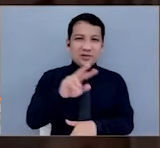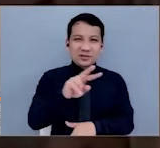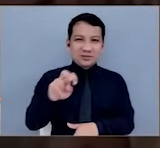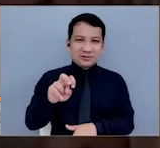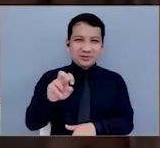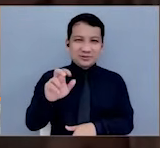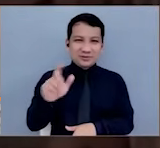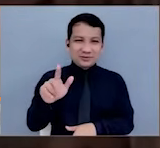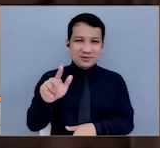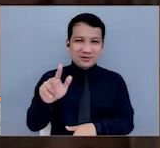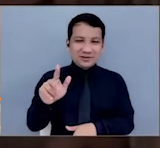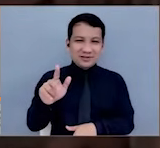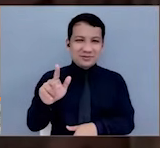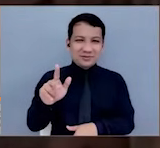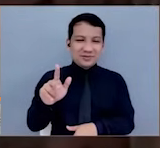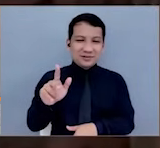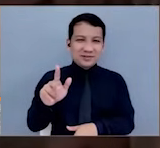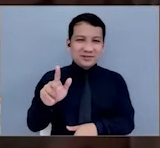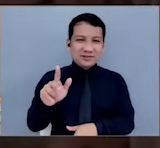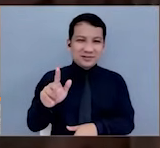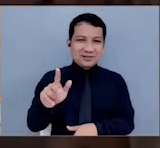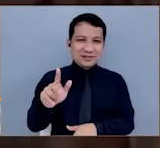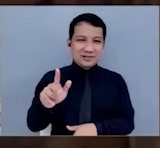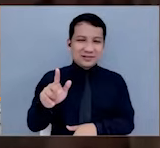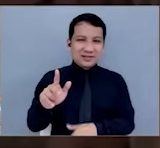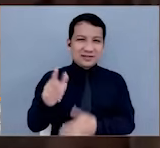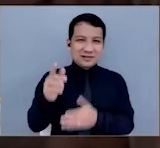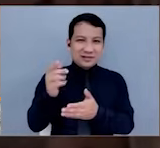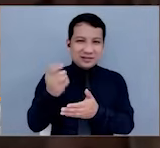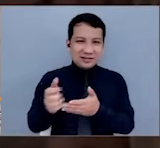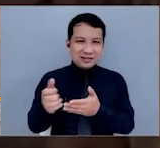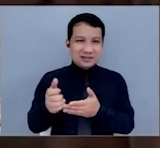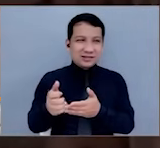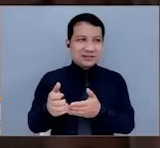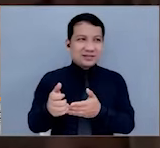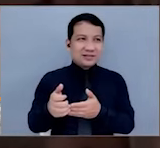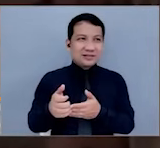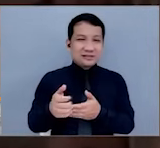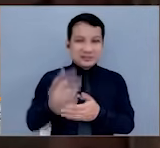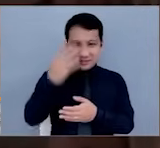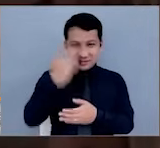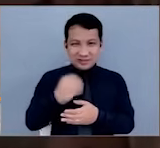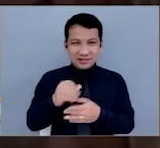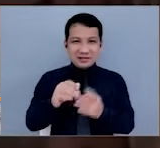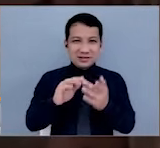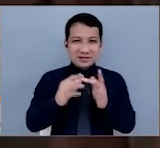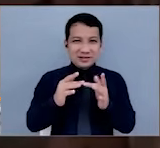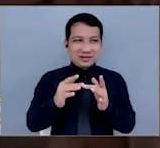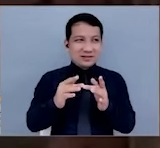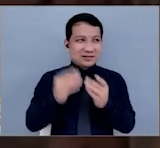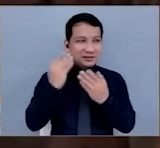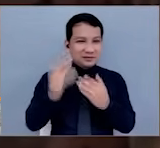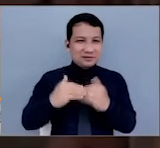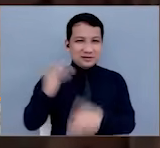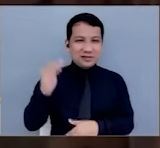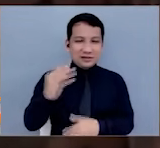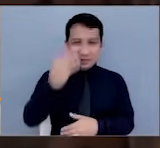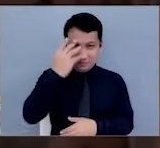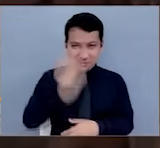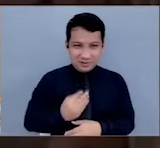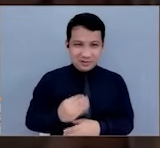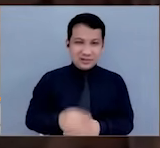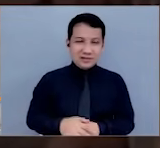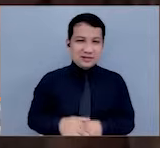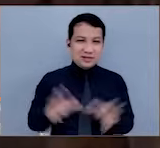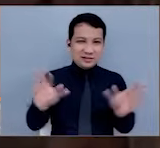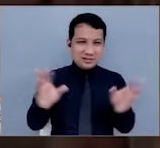higit 223,000 pesos ang nagastos niya kaka-online shopping ng tulog. Kabilang sa mga